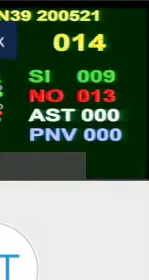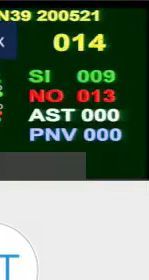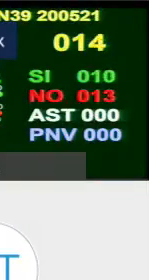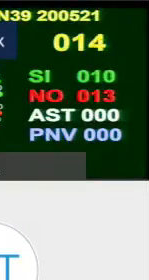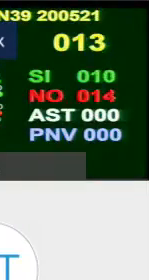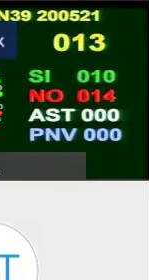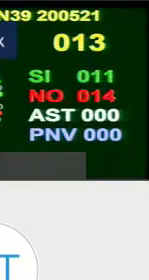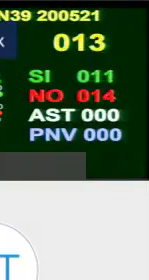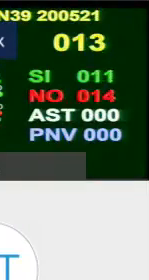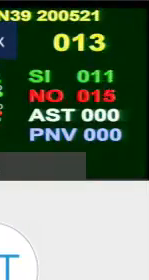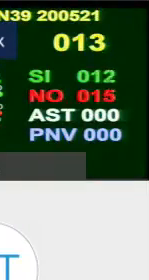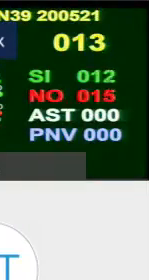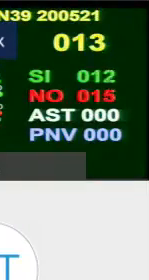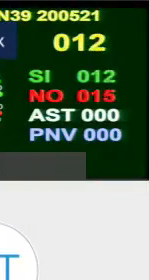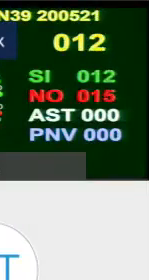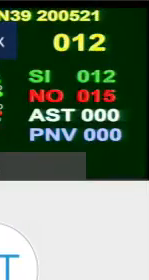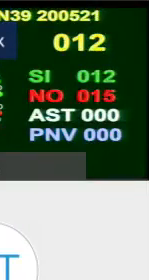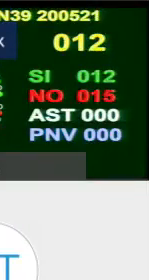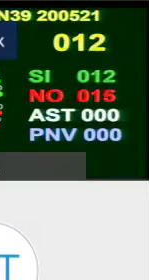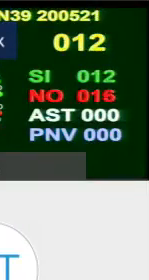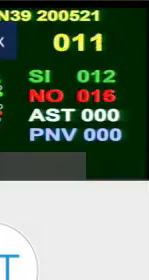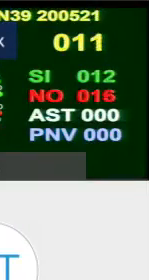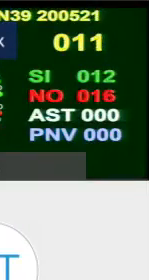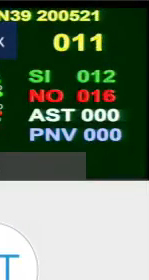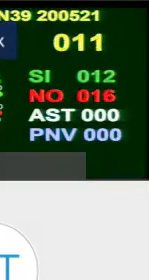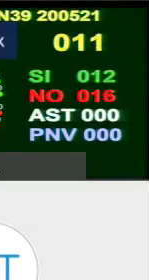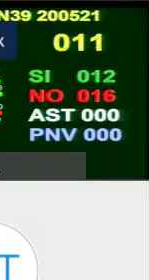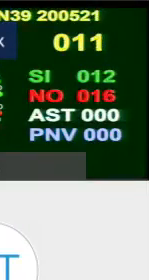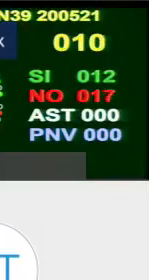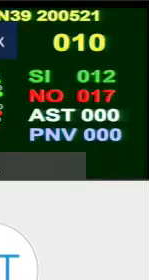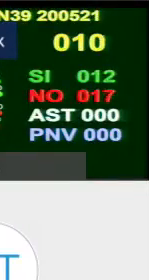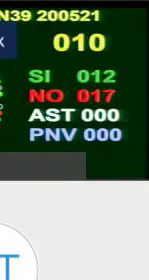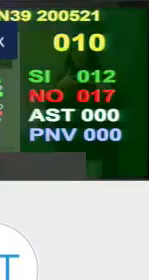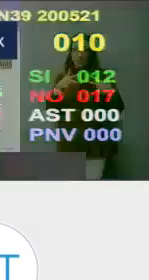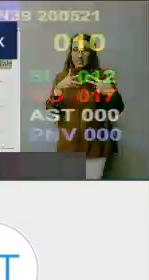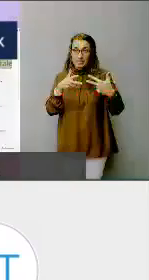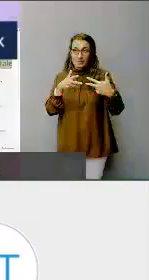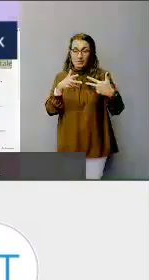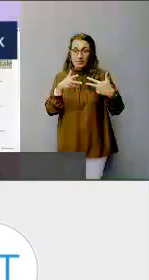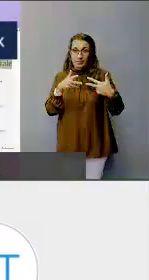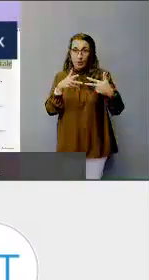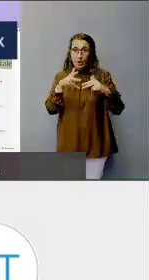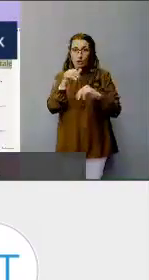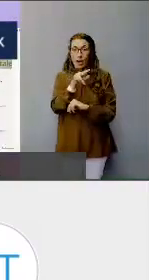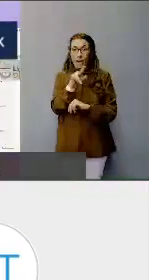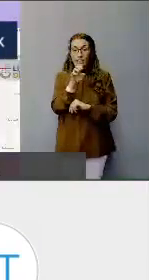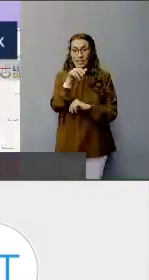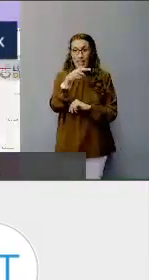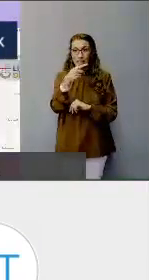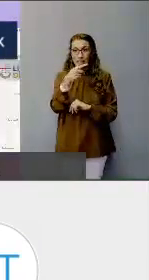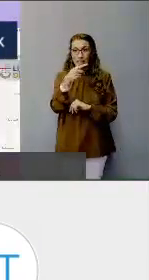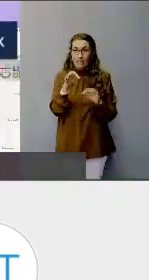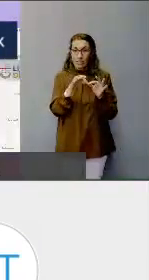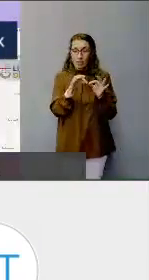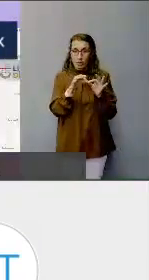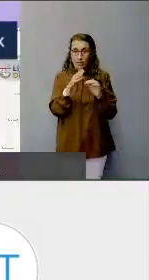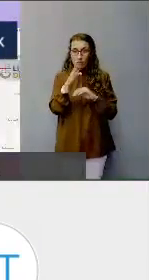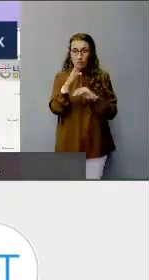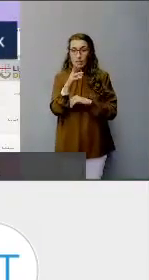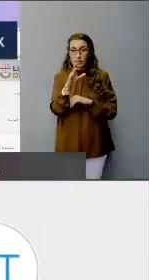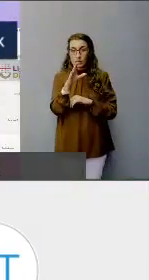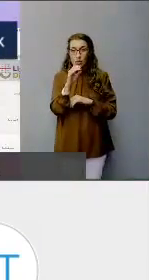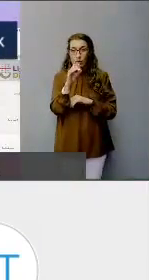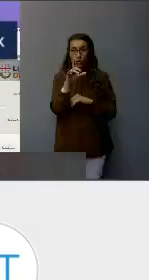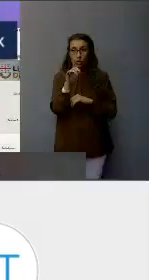ora da remoto sul 8 con salvatore lo re contrario favorevole